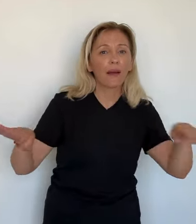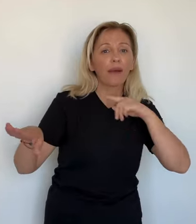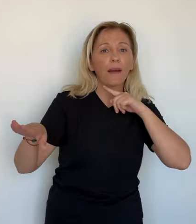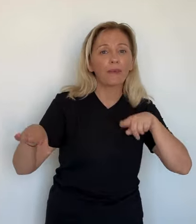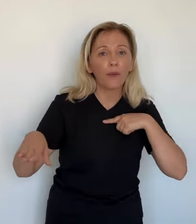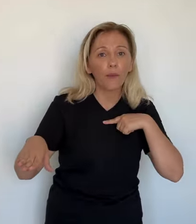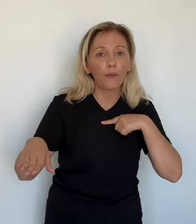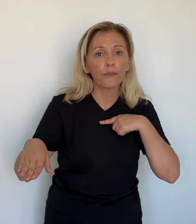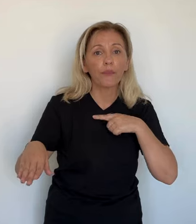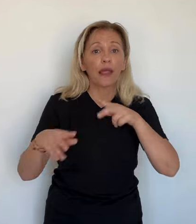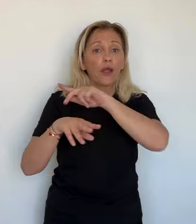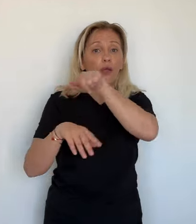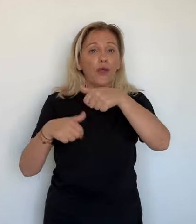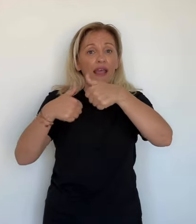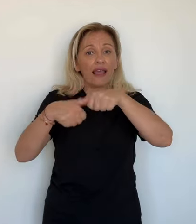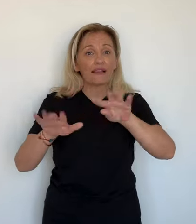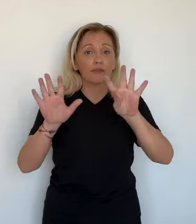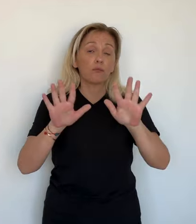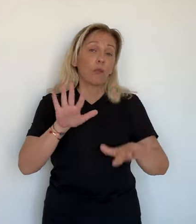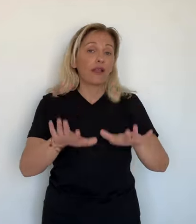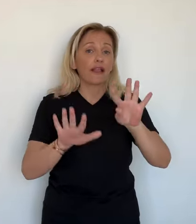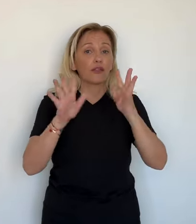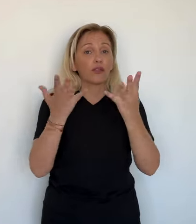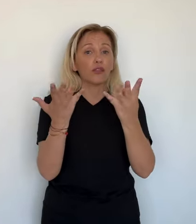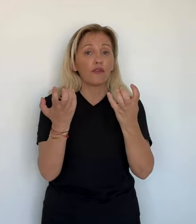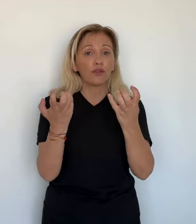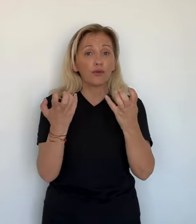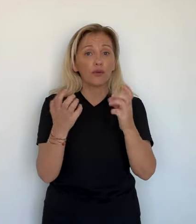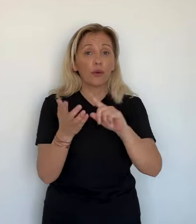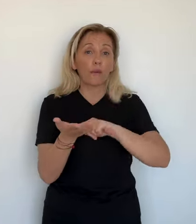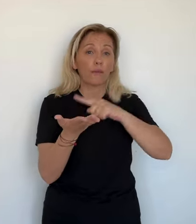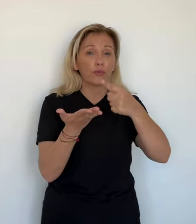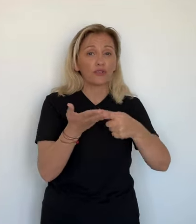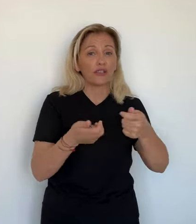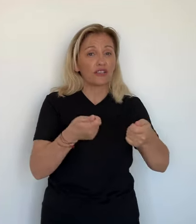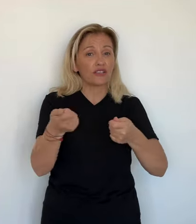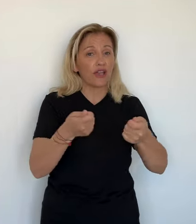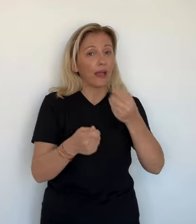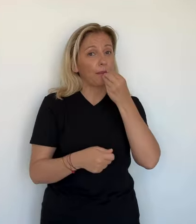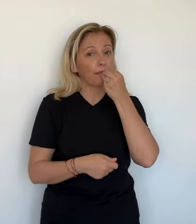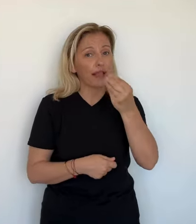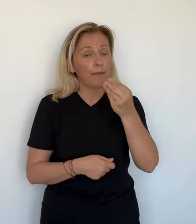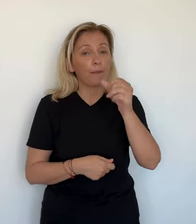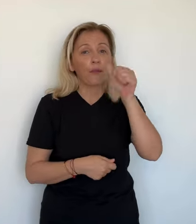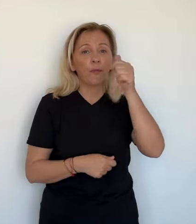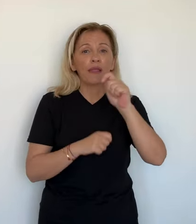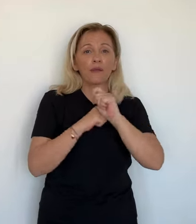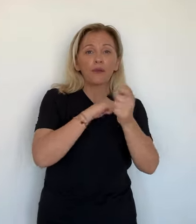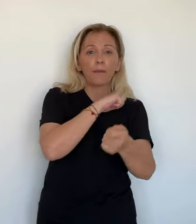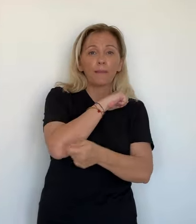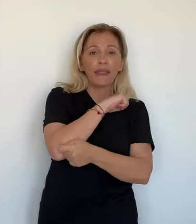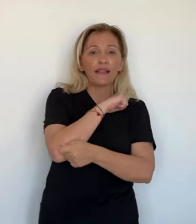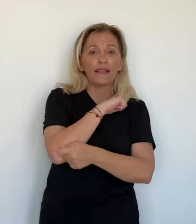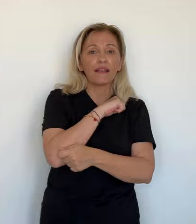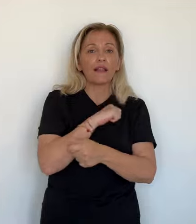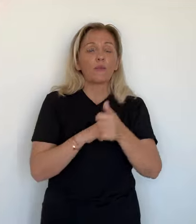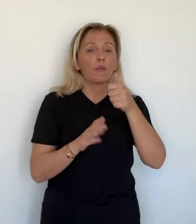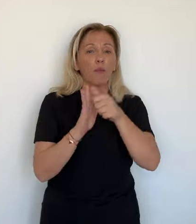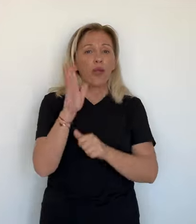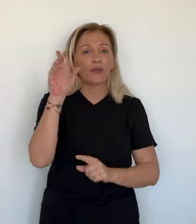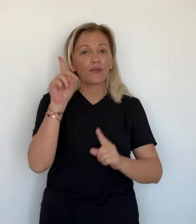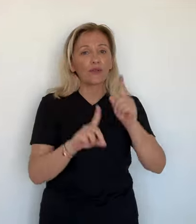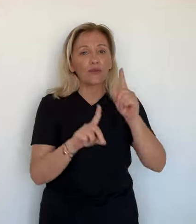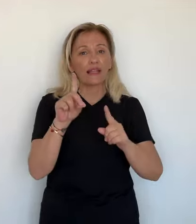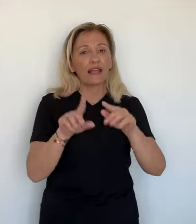a ce besoin de partager, de vivre. On voit les gens qui mangent. Ils mélangent les tables, ils mélangent les apéros. Ils vivent des choses ensemble. Il y en a